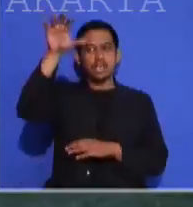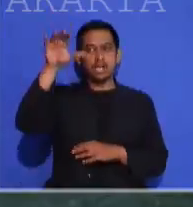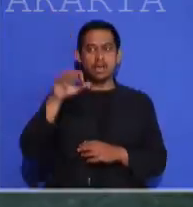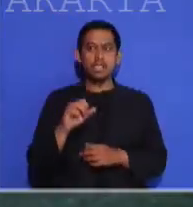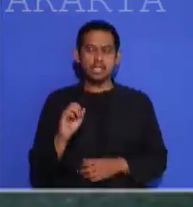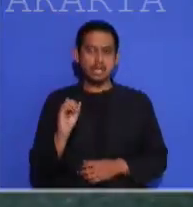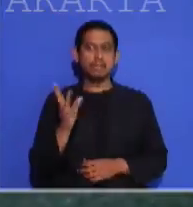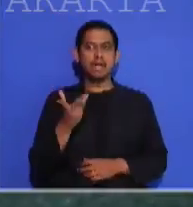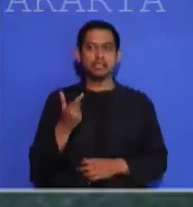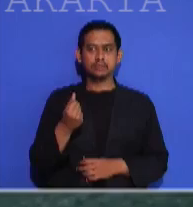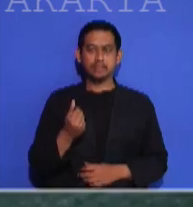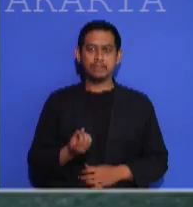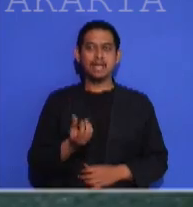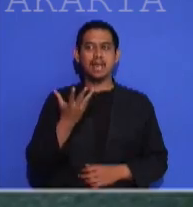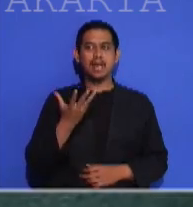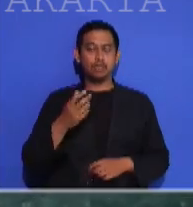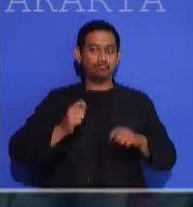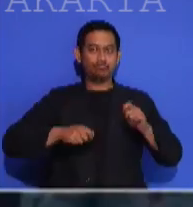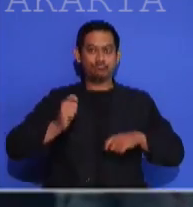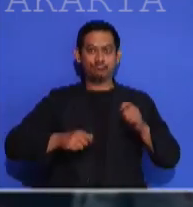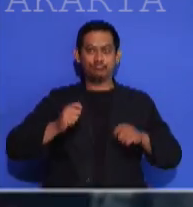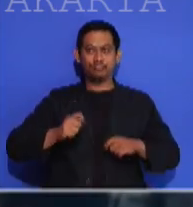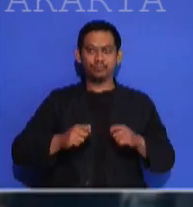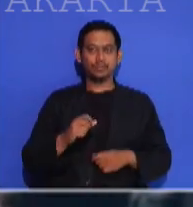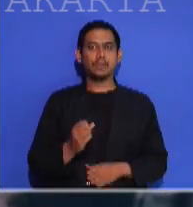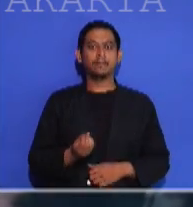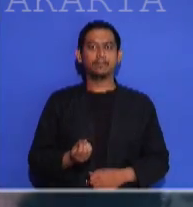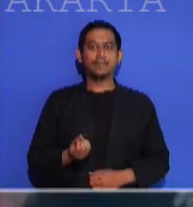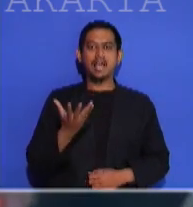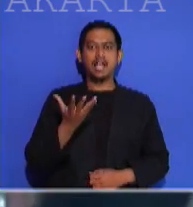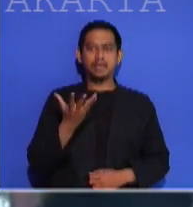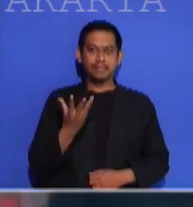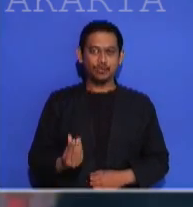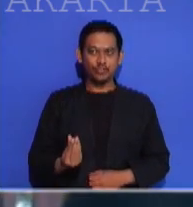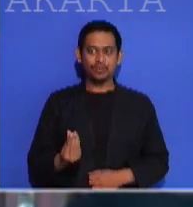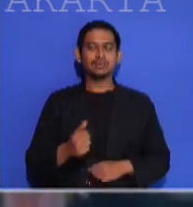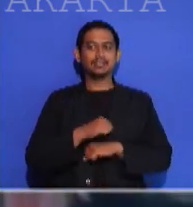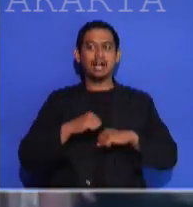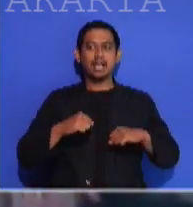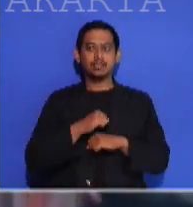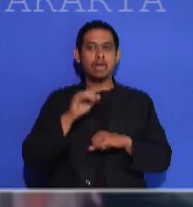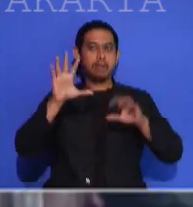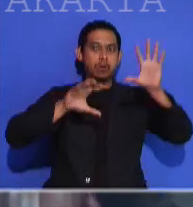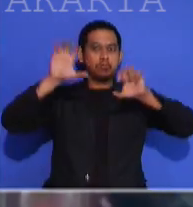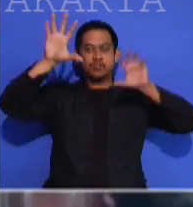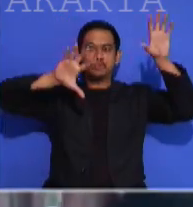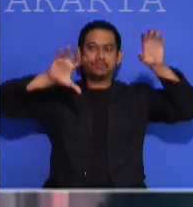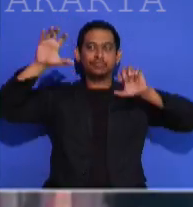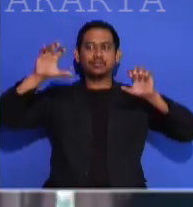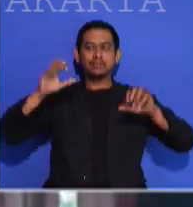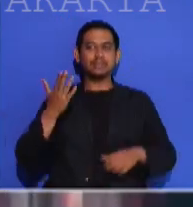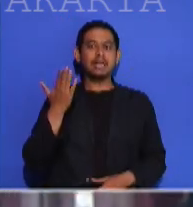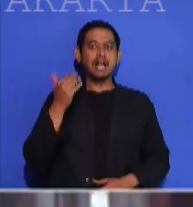disumbangkan cabor drumand dan perunggu dari senam dan panjat tebing untuk perolehan medali hingga siang tadi